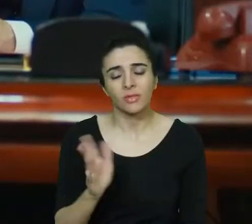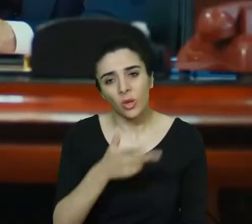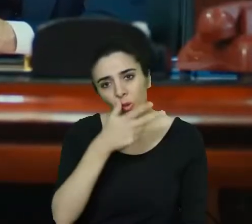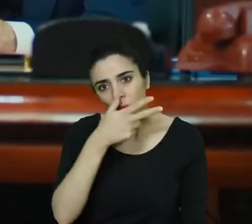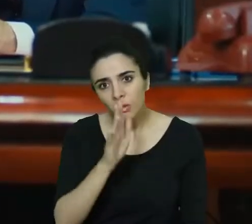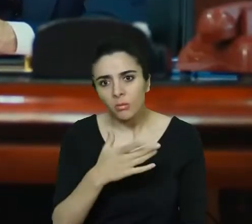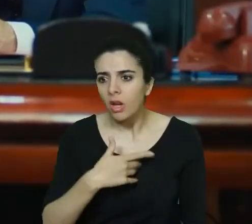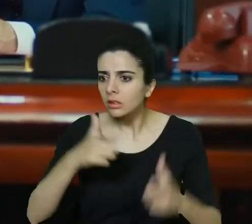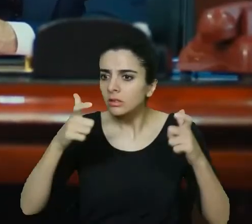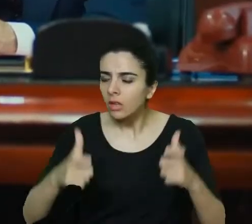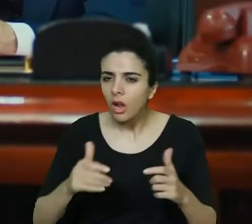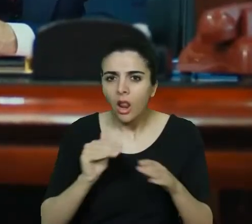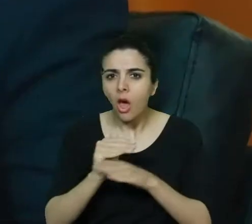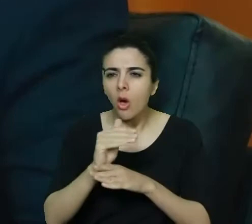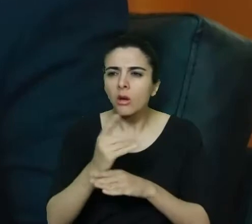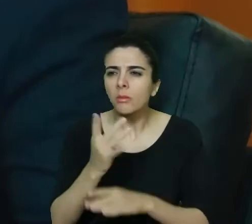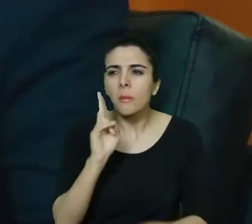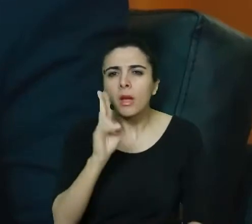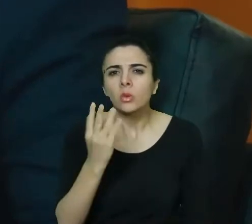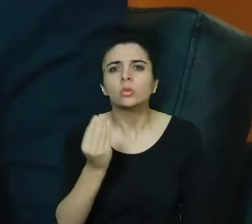Maalesef şehrimizde bir takım nahoş olaylar oluyor.